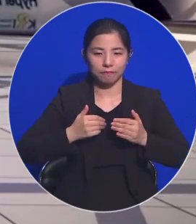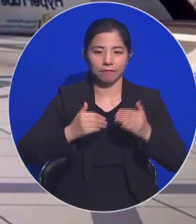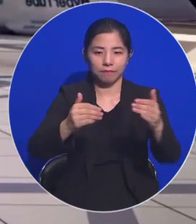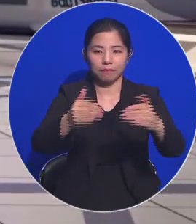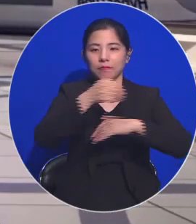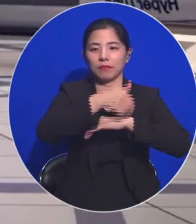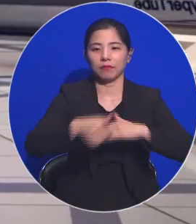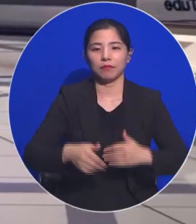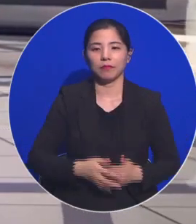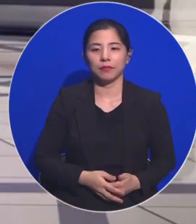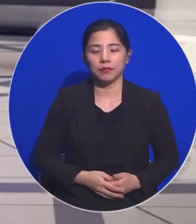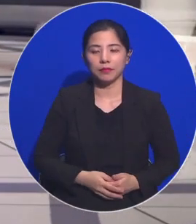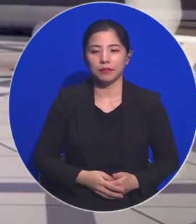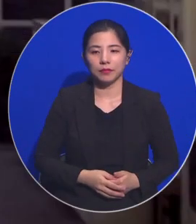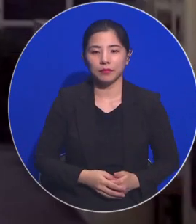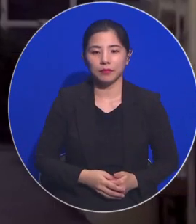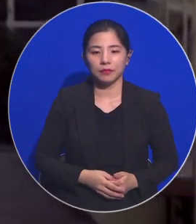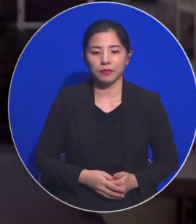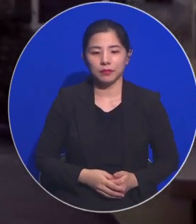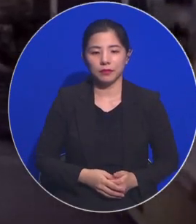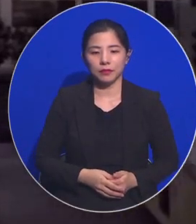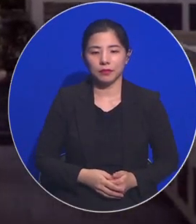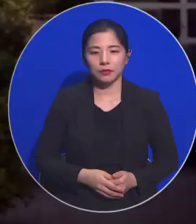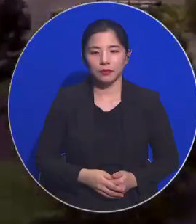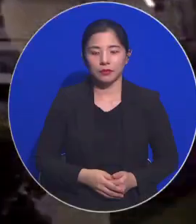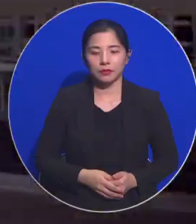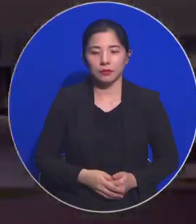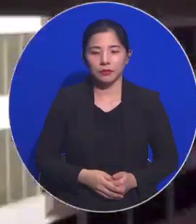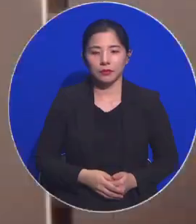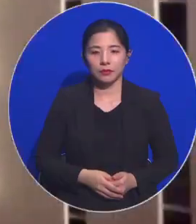전망입니다 ktv 일어납니다